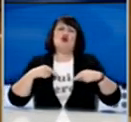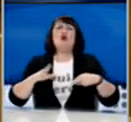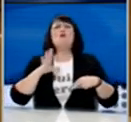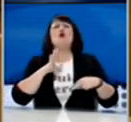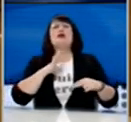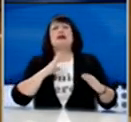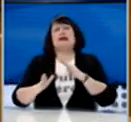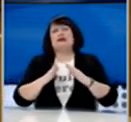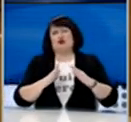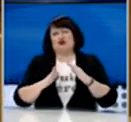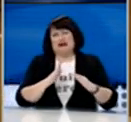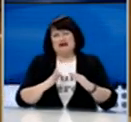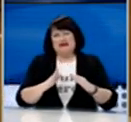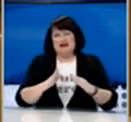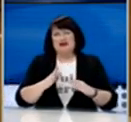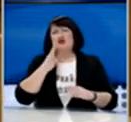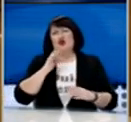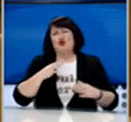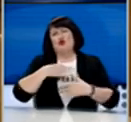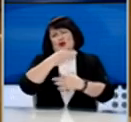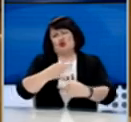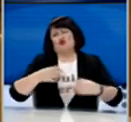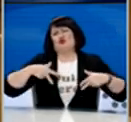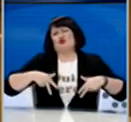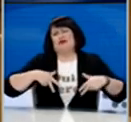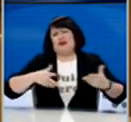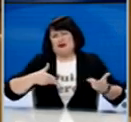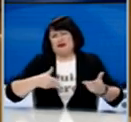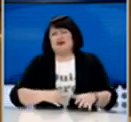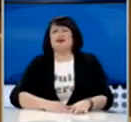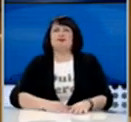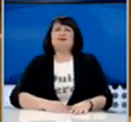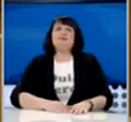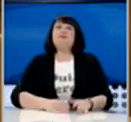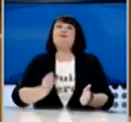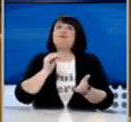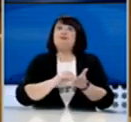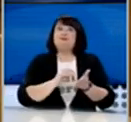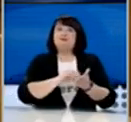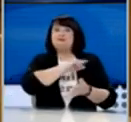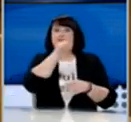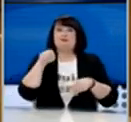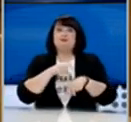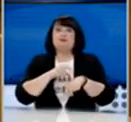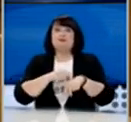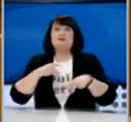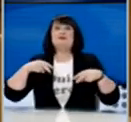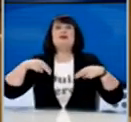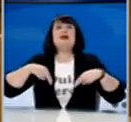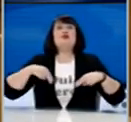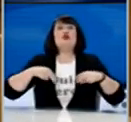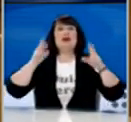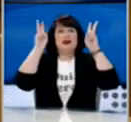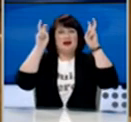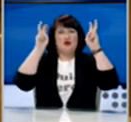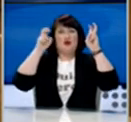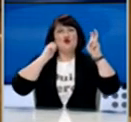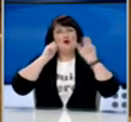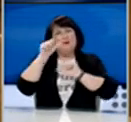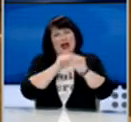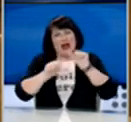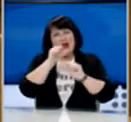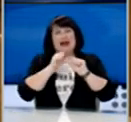προστασίας φυσικά για λογαριασμό της κυβέρνησης παρεπιπτόντως μέχρι και το όνομα του υπουργείου άλλαξε προκειμένου να πειστούμε